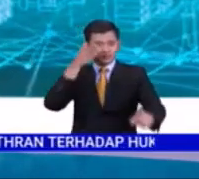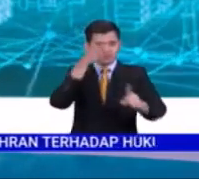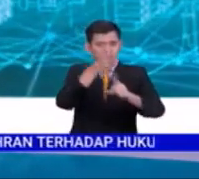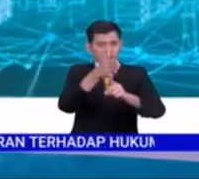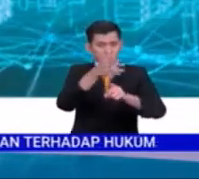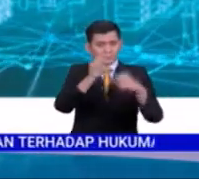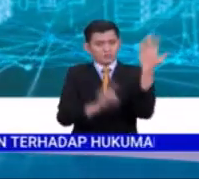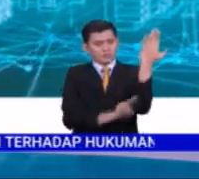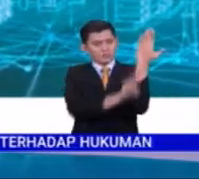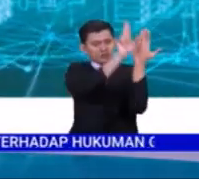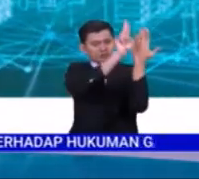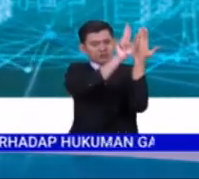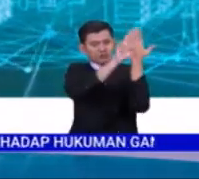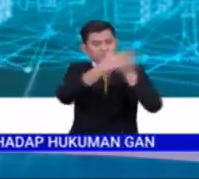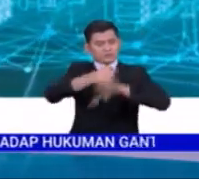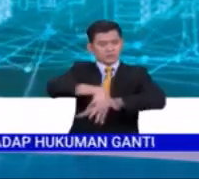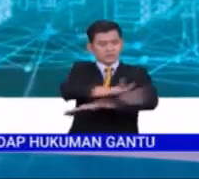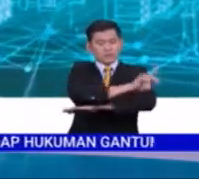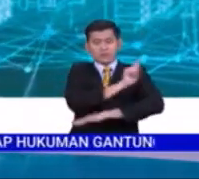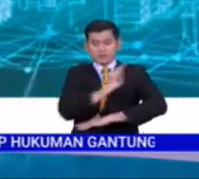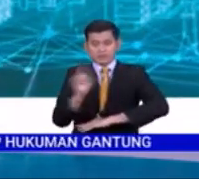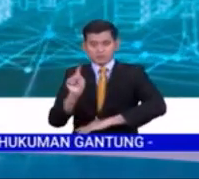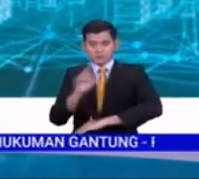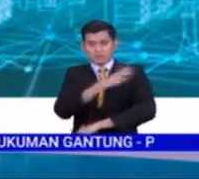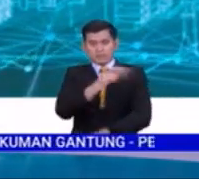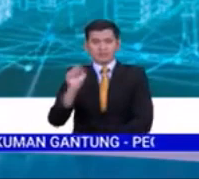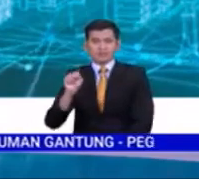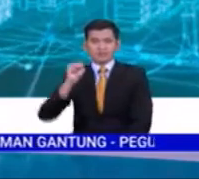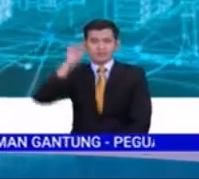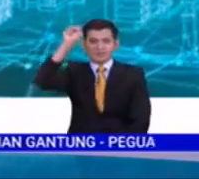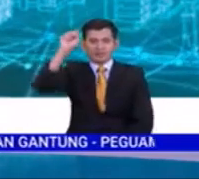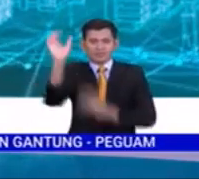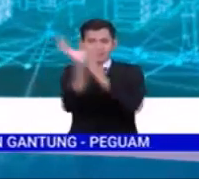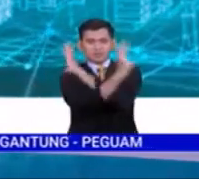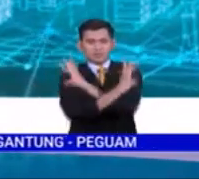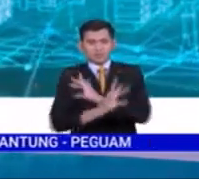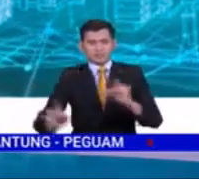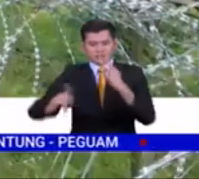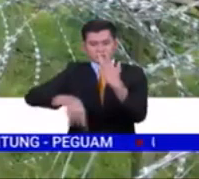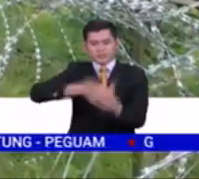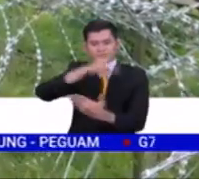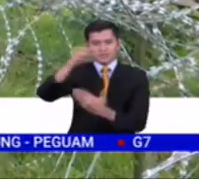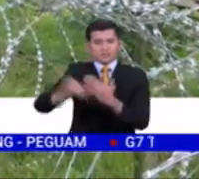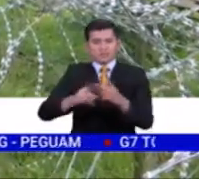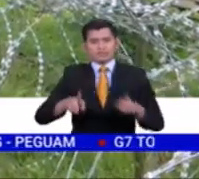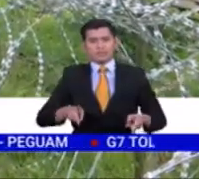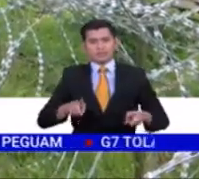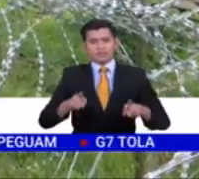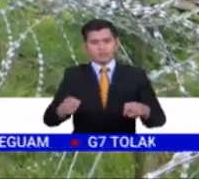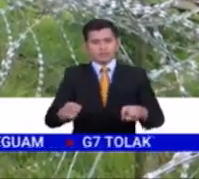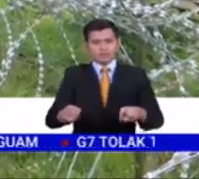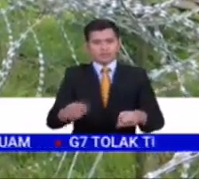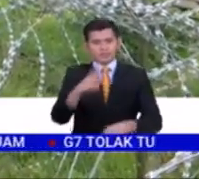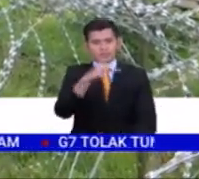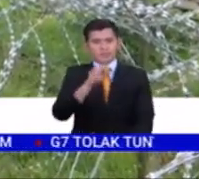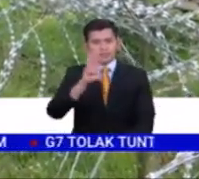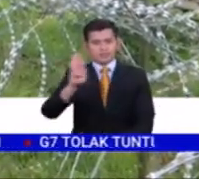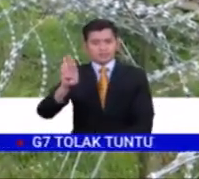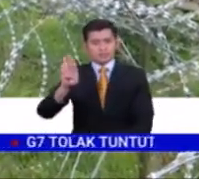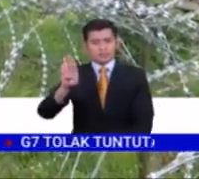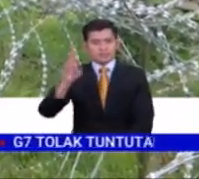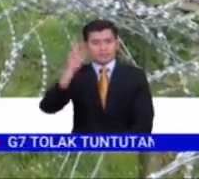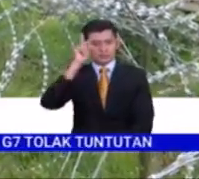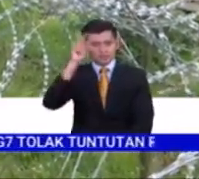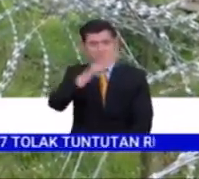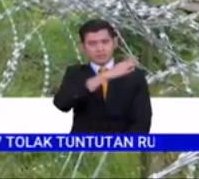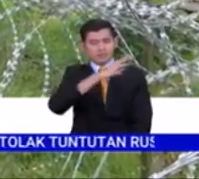Semenanjung, pantai timur Semenanjung serta di Sabah dan Sarawak. Program bakal dilancarkan di Kota Baru Kelantan dan Kedah oleh PGA